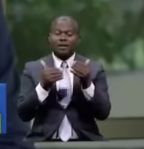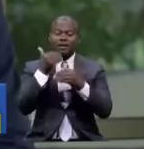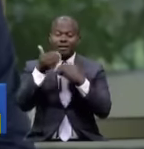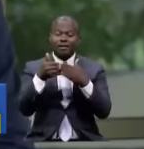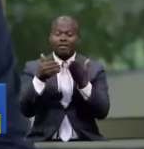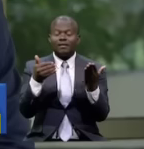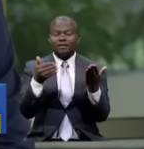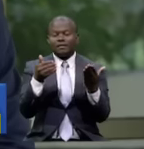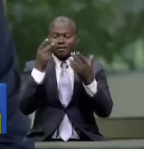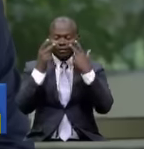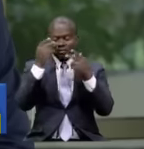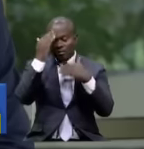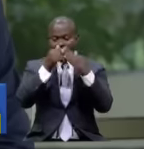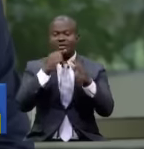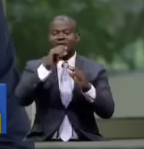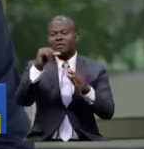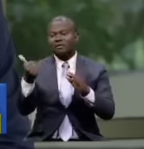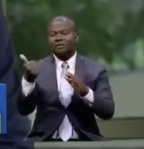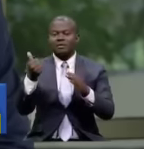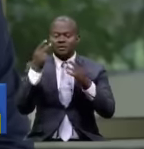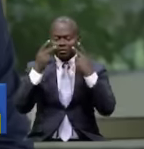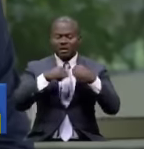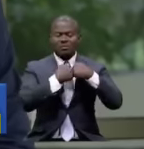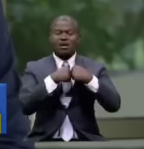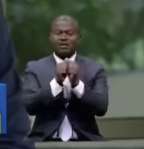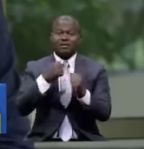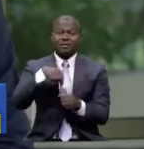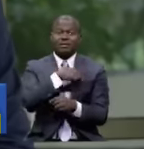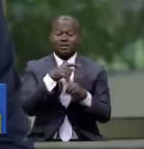bakanibatareba neza nzaba nabigiyemo